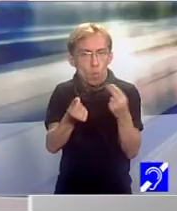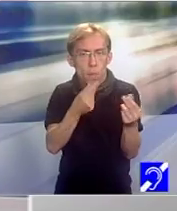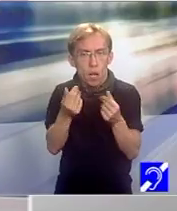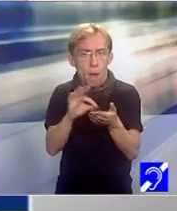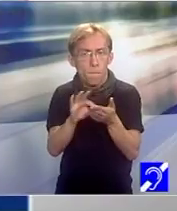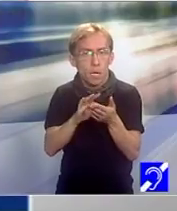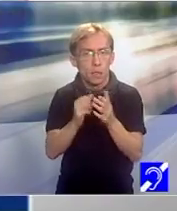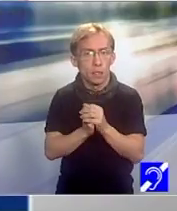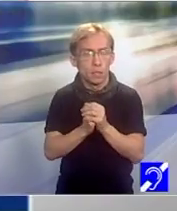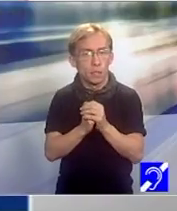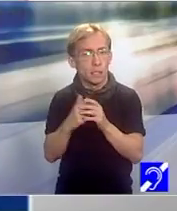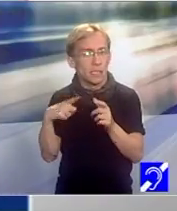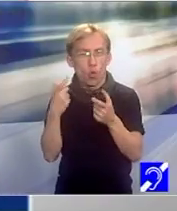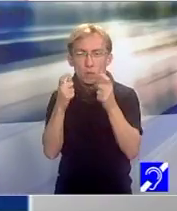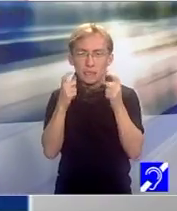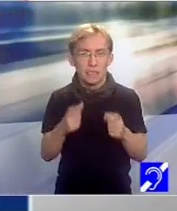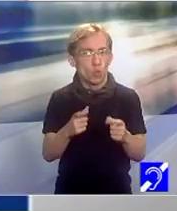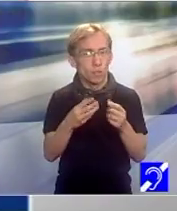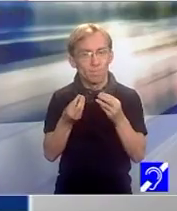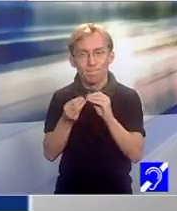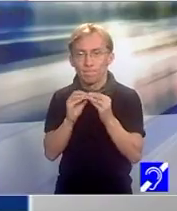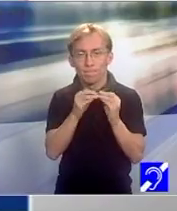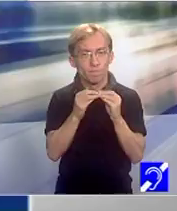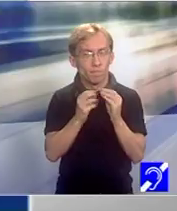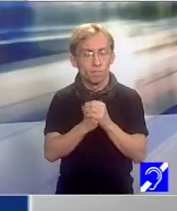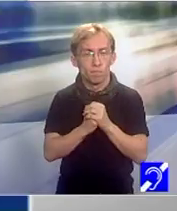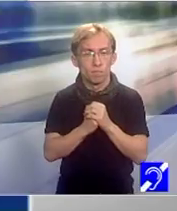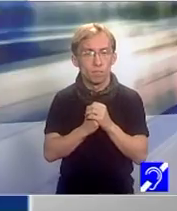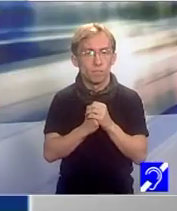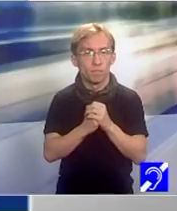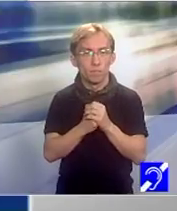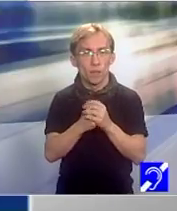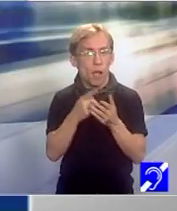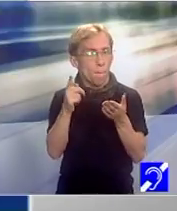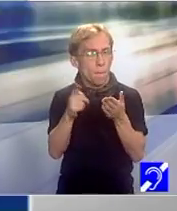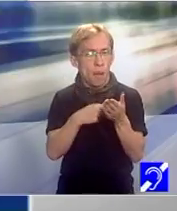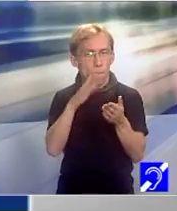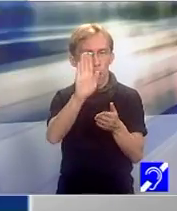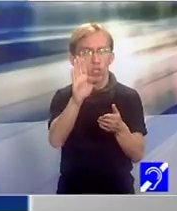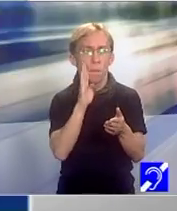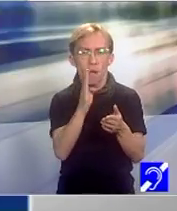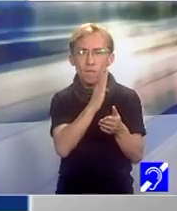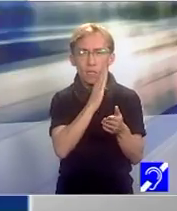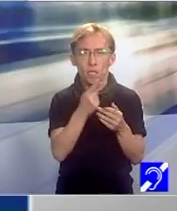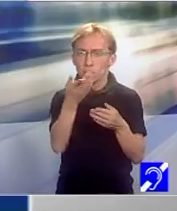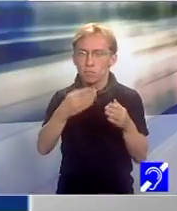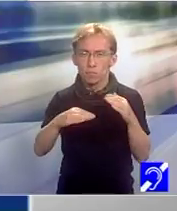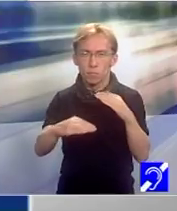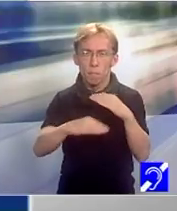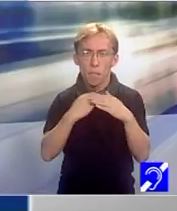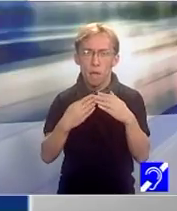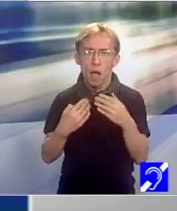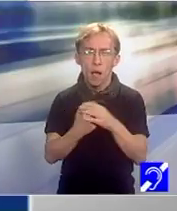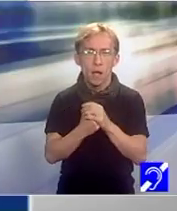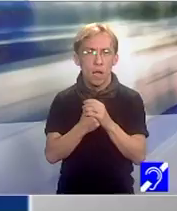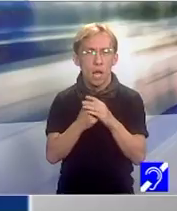O situație de-a dreptul aberantă. Și știu că adesea pui pe pagina ta de Facebook, pentru că primești mesaje